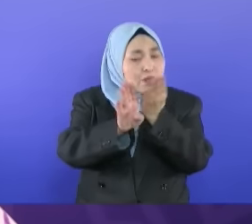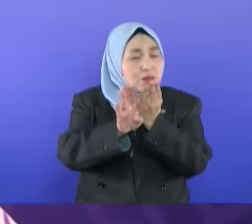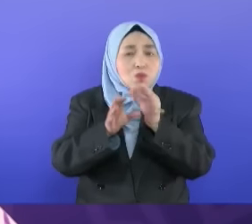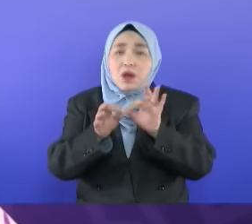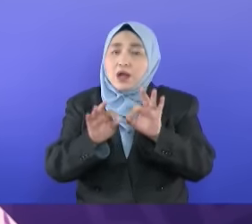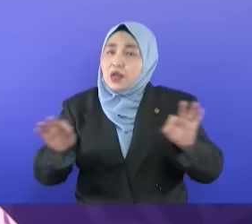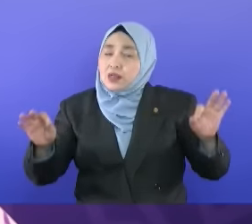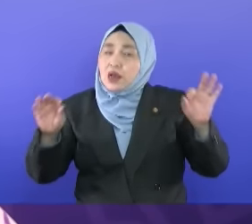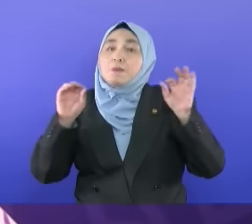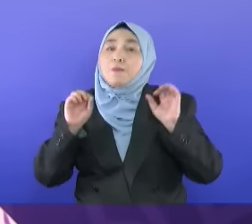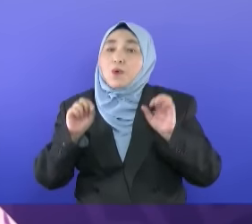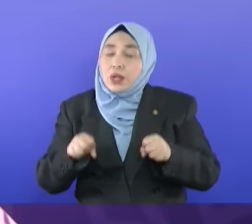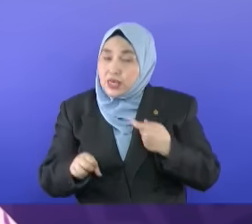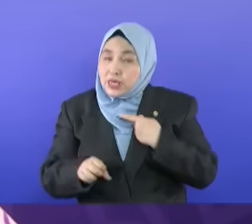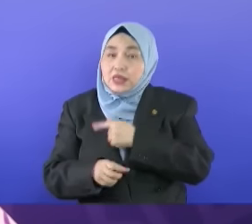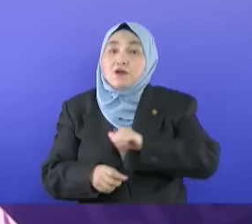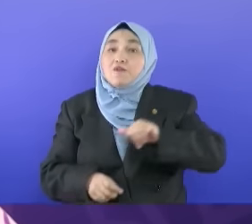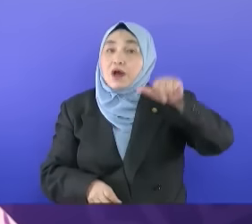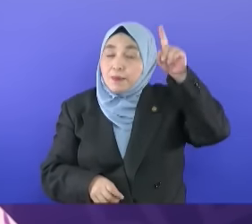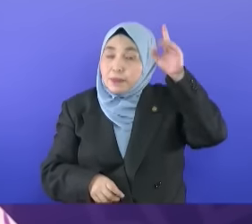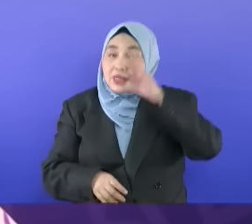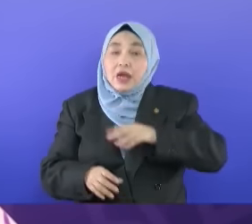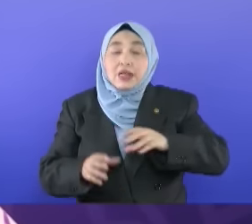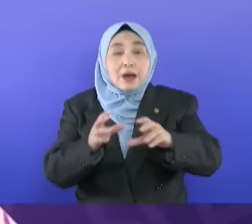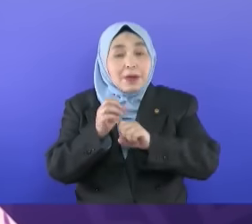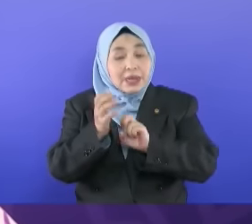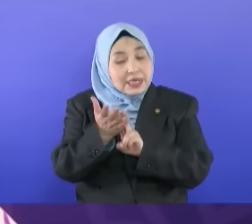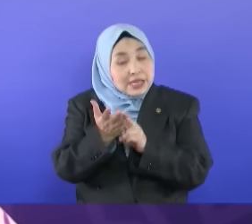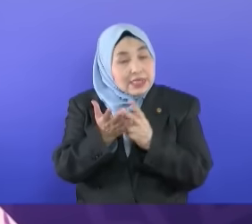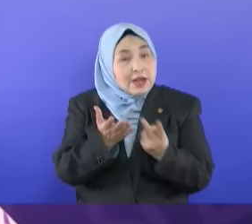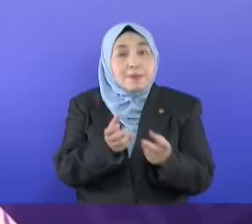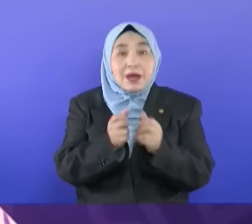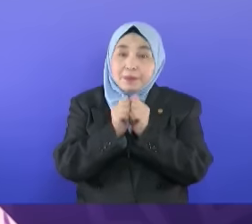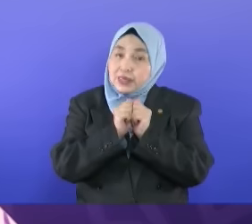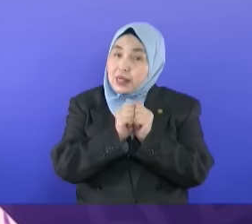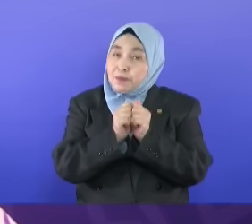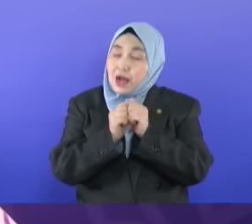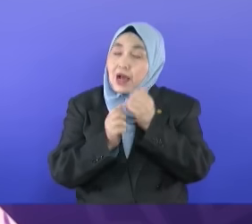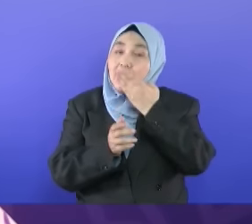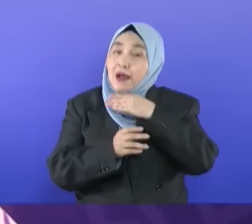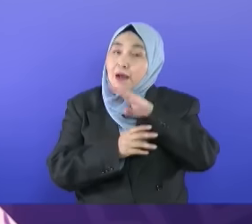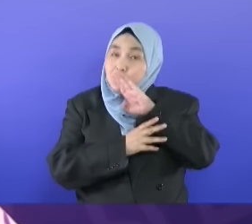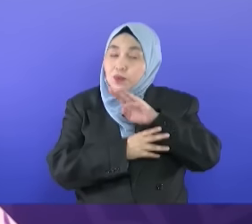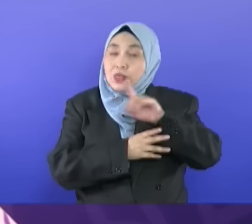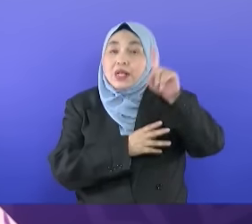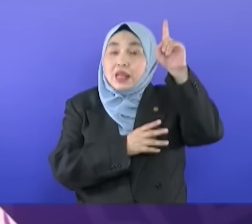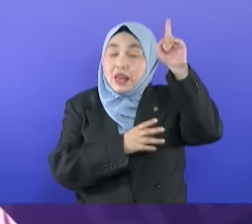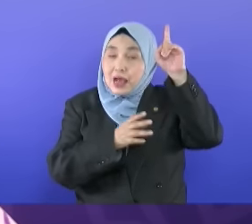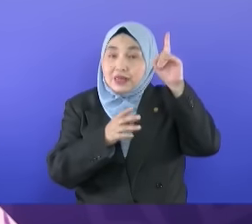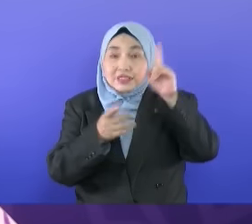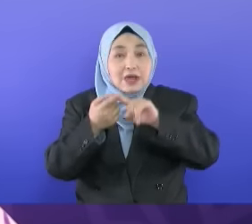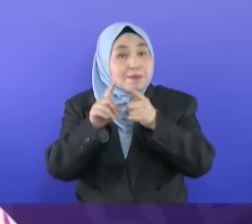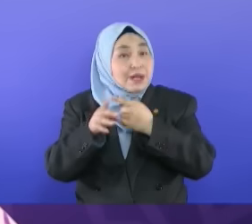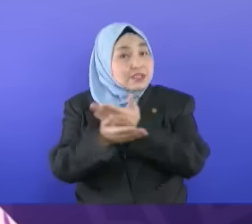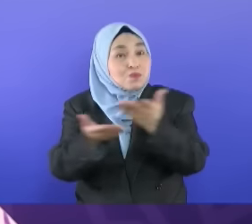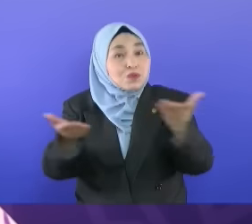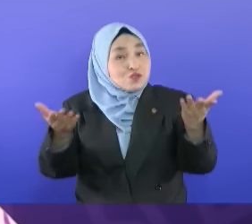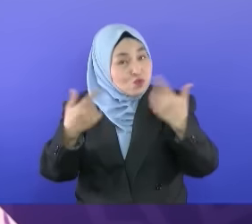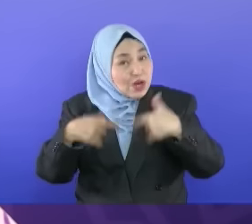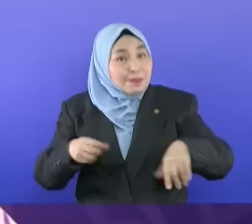yang boleh kita pahami dan juga dapat kita tadabur bersama-sama Alhamdulillah dan sahabat semua sudah